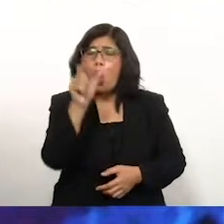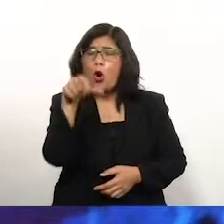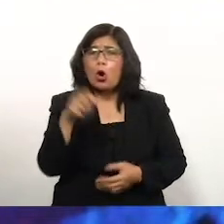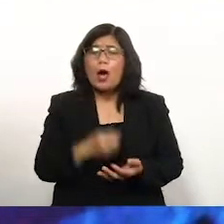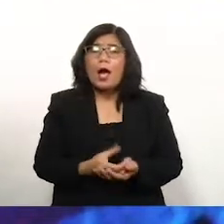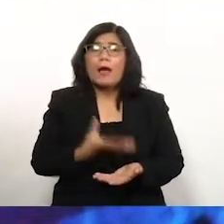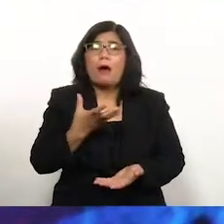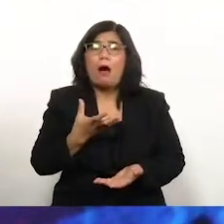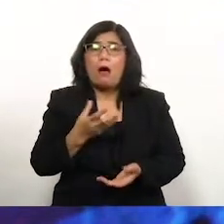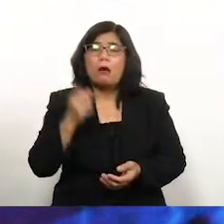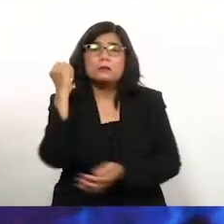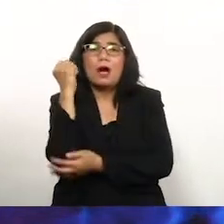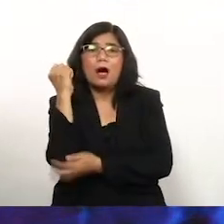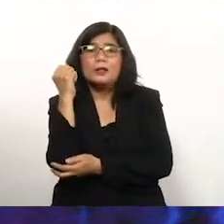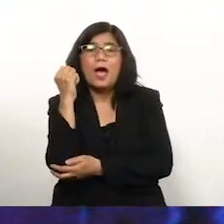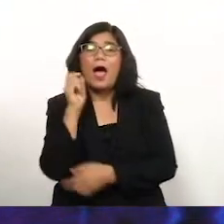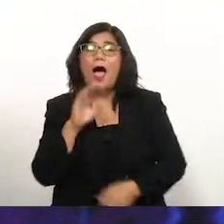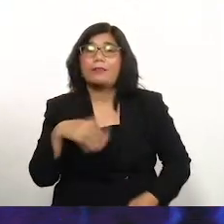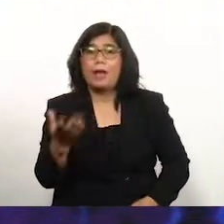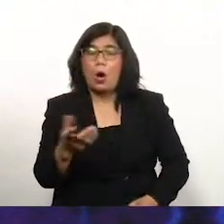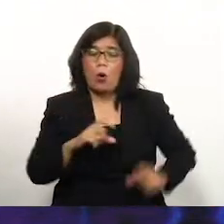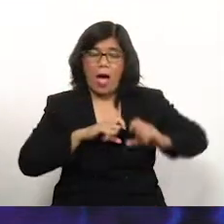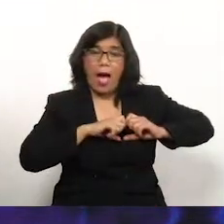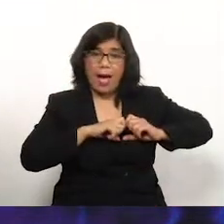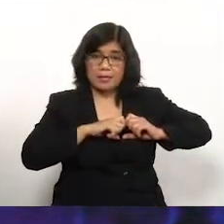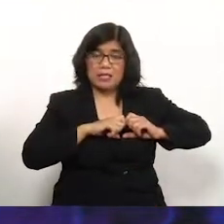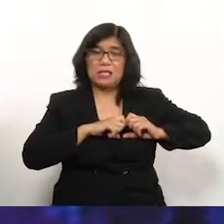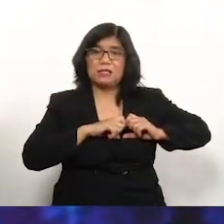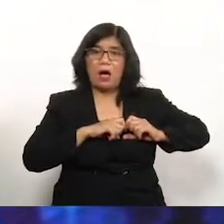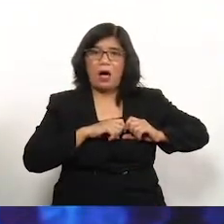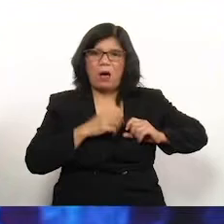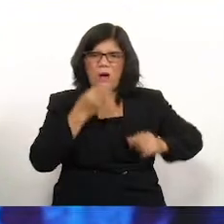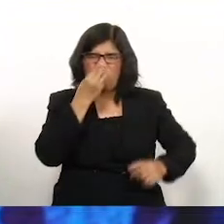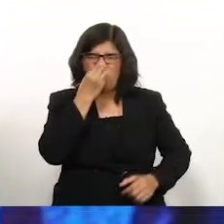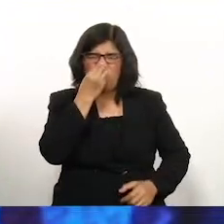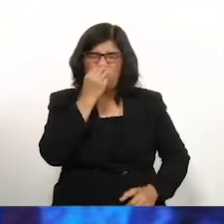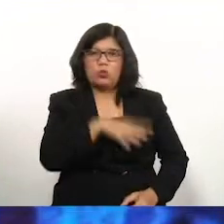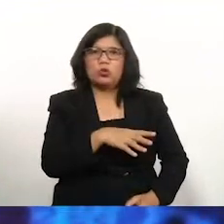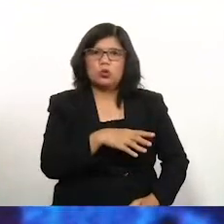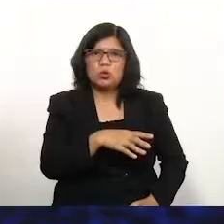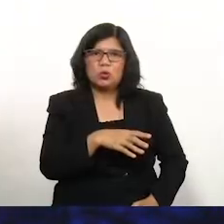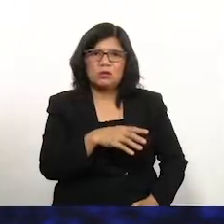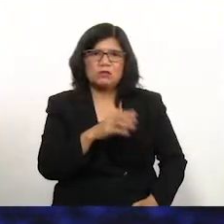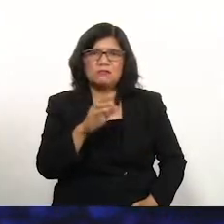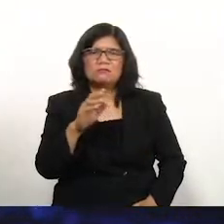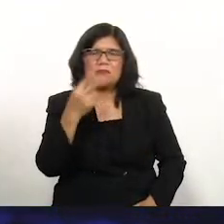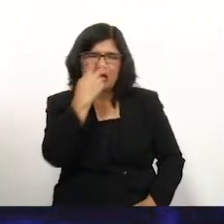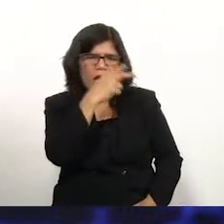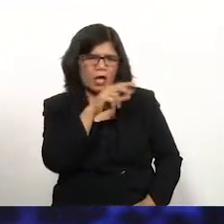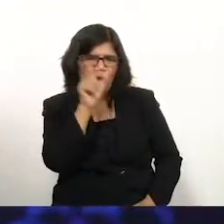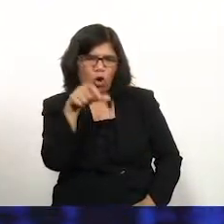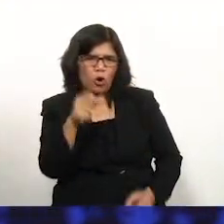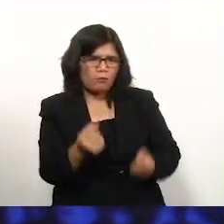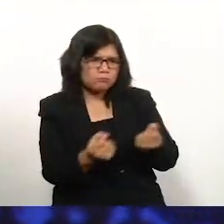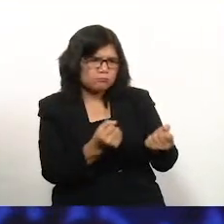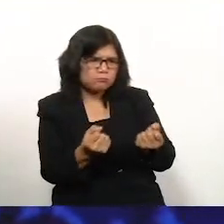Hai ataukah hati kita yang sudah busuk Ayo kita nggak bisa lihat orang diberkati kita nggak bisa lihat orang sukses kita nggak bisa lihat orang